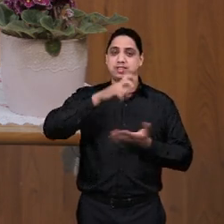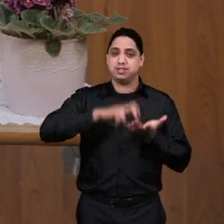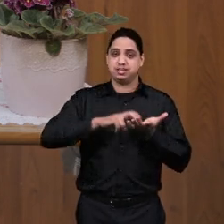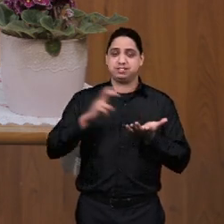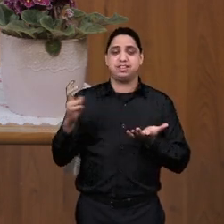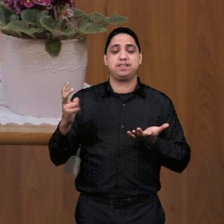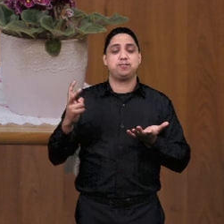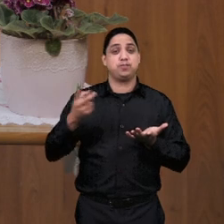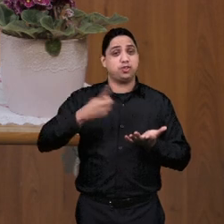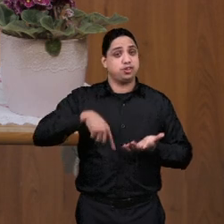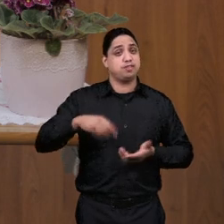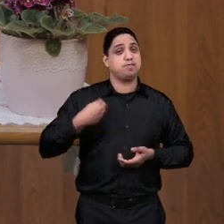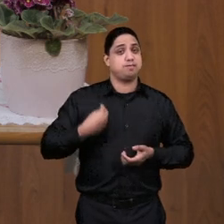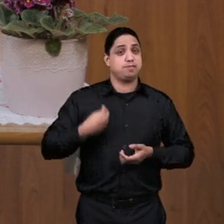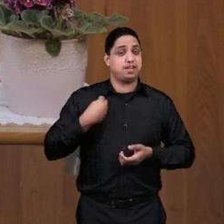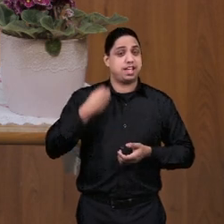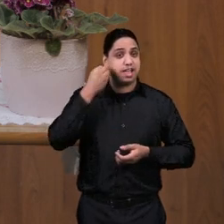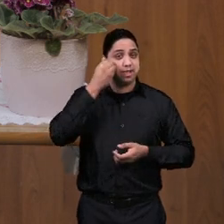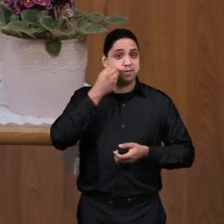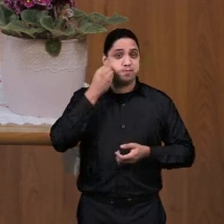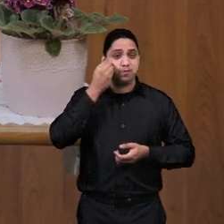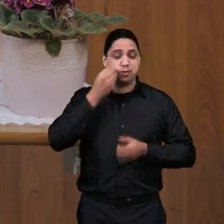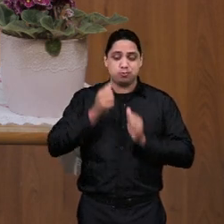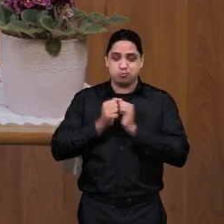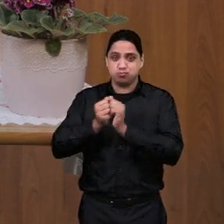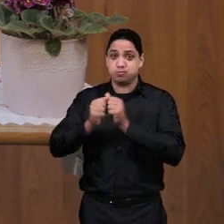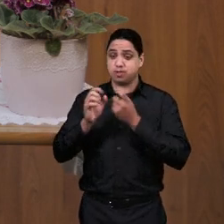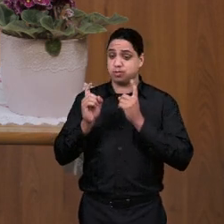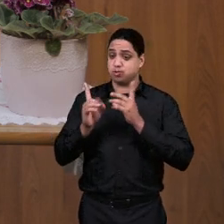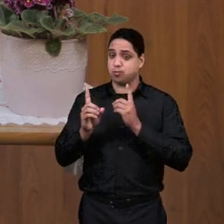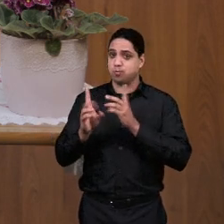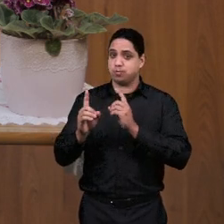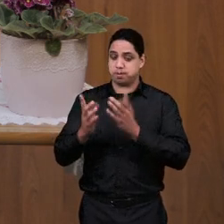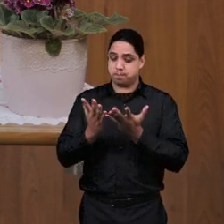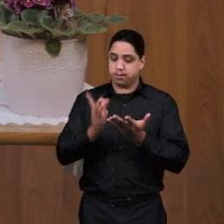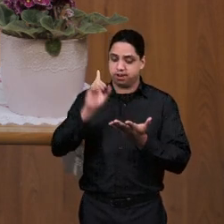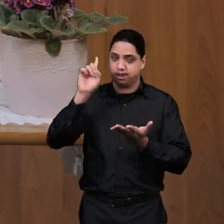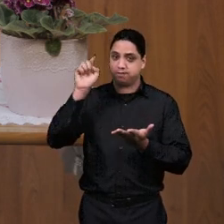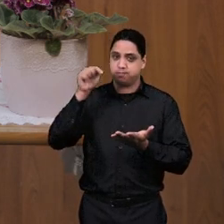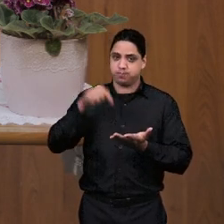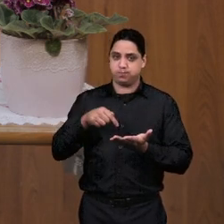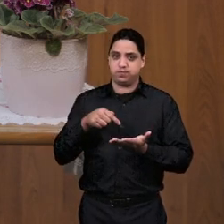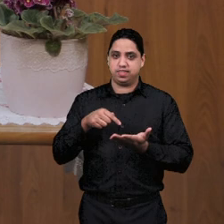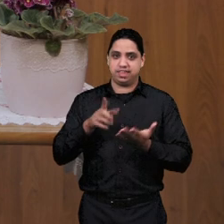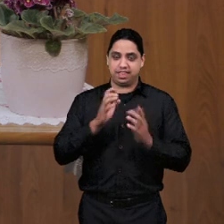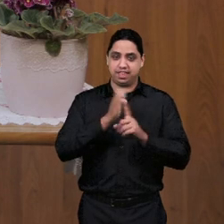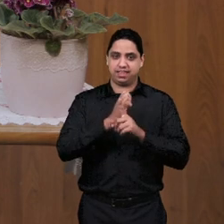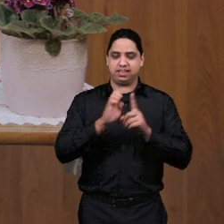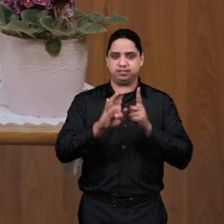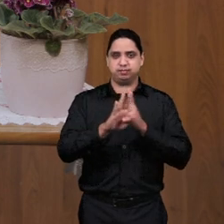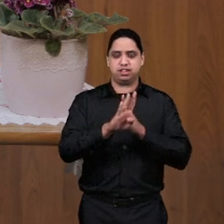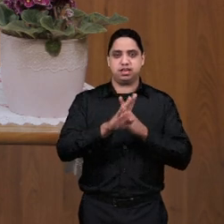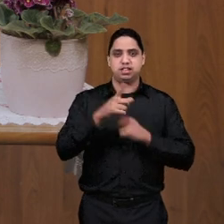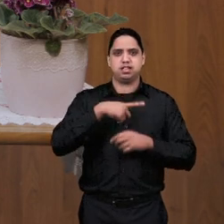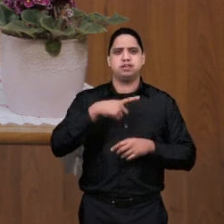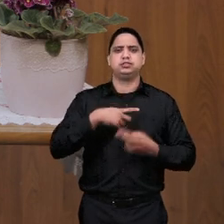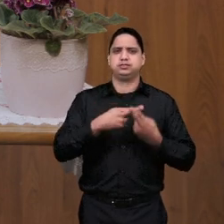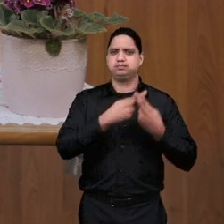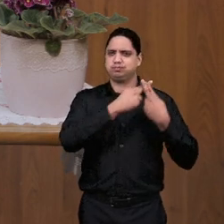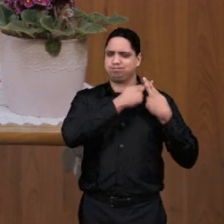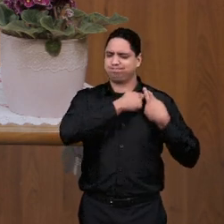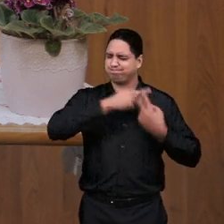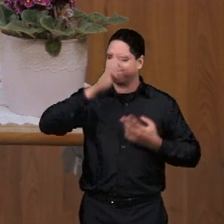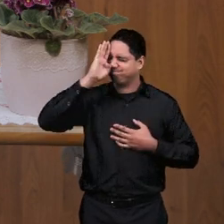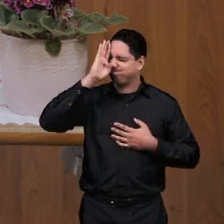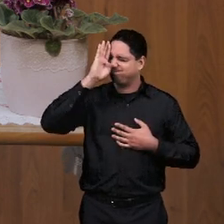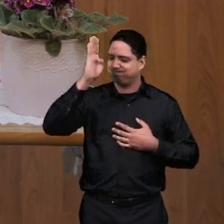en vivant l'expérience avec la doctrine de la parole du Seigneur. L'école biblique dominicale a un papier fondamental,